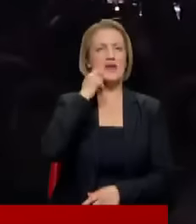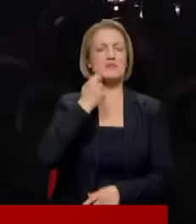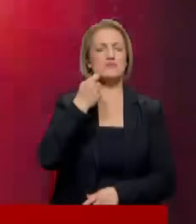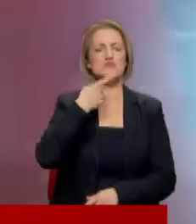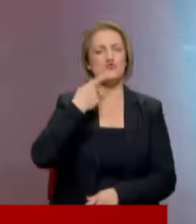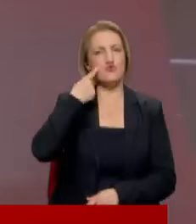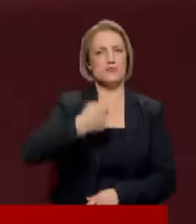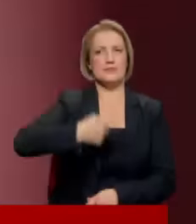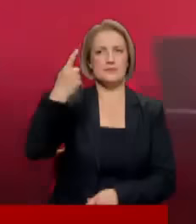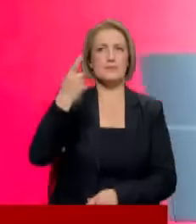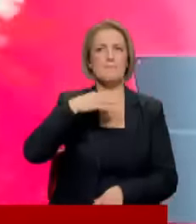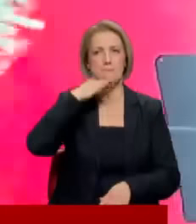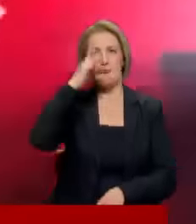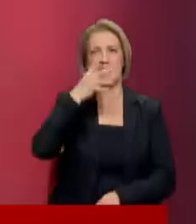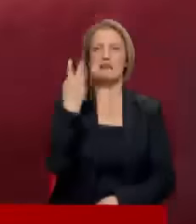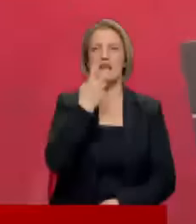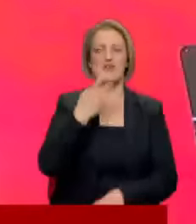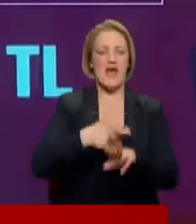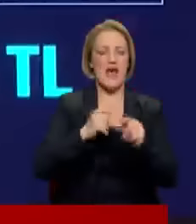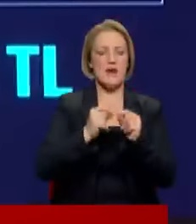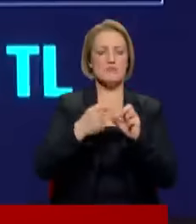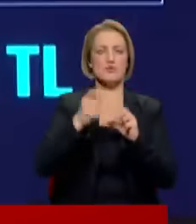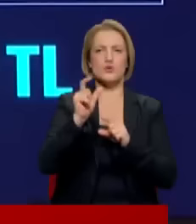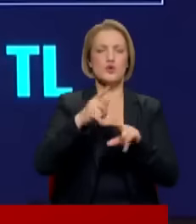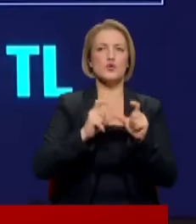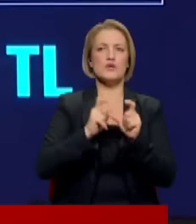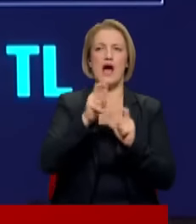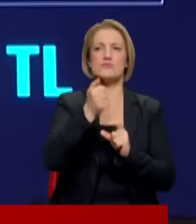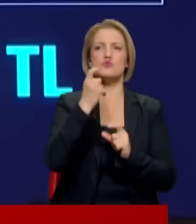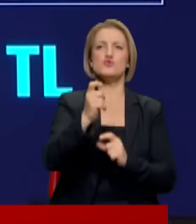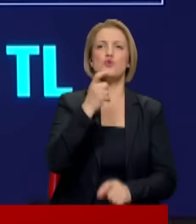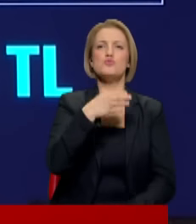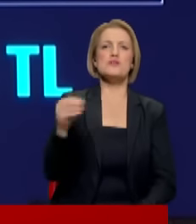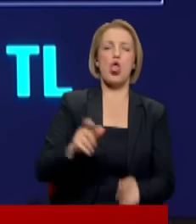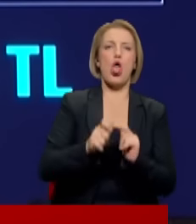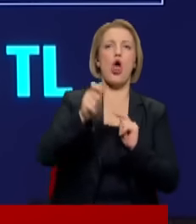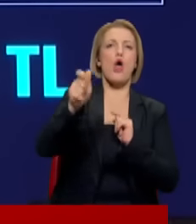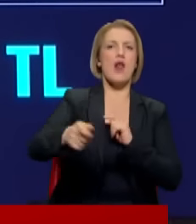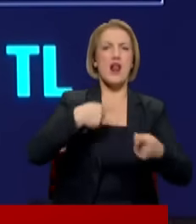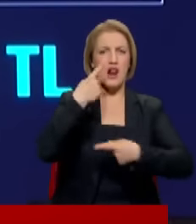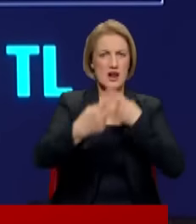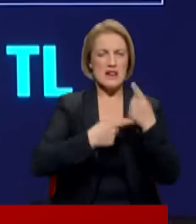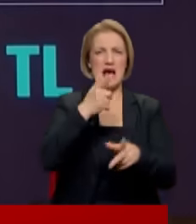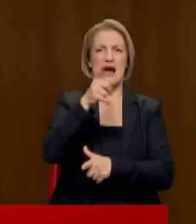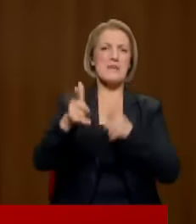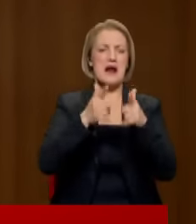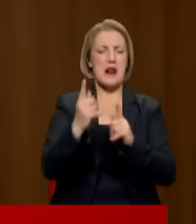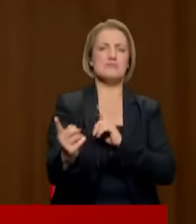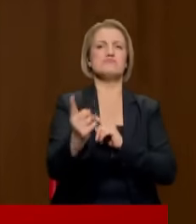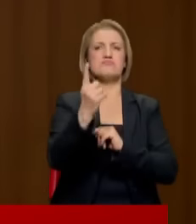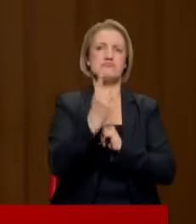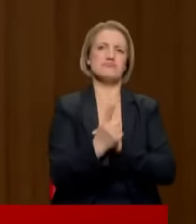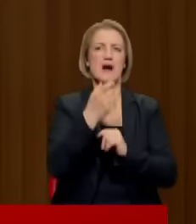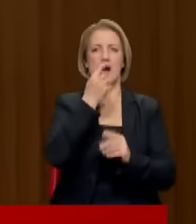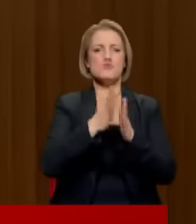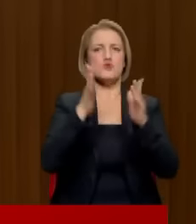Cumhuriyet Bayramı etkinliklerinde sanatçı Ebru gündeş'e 69 milyon ödendiği iddiaları ile ilgili kameralar karşısına geçti